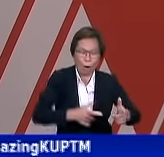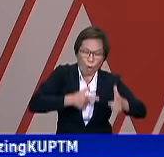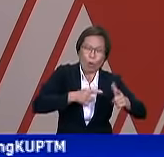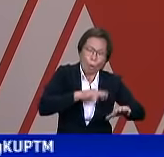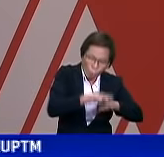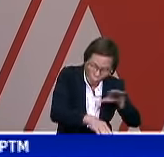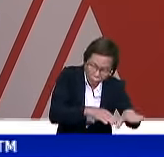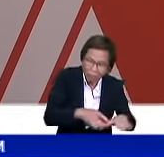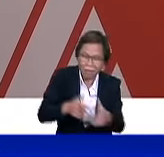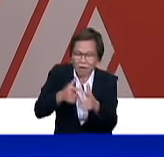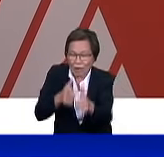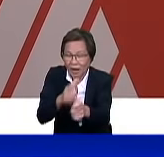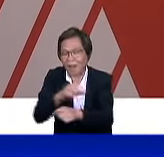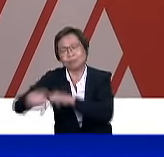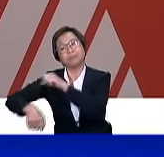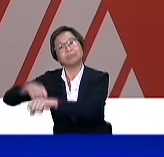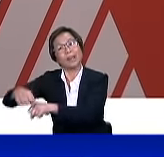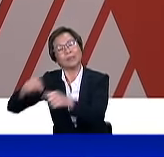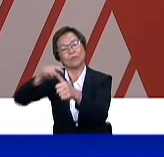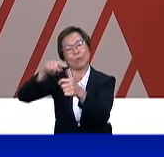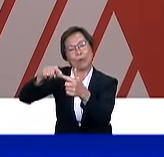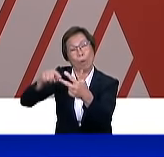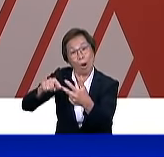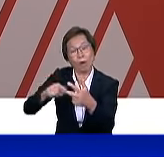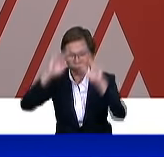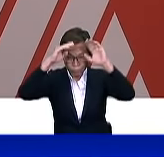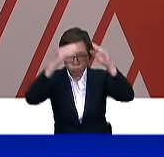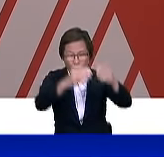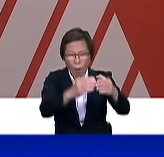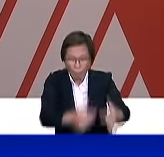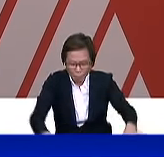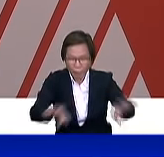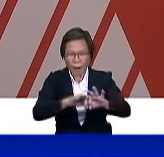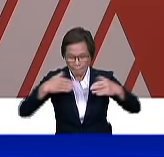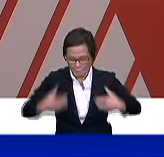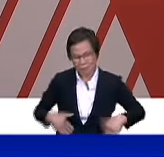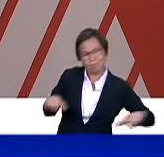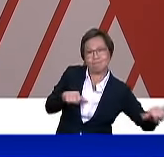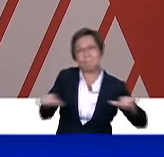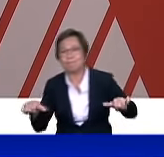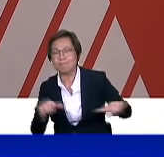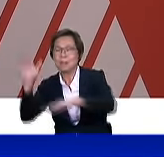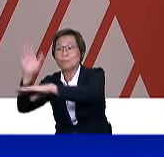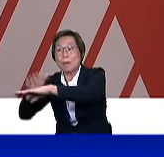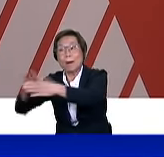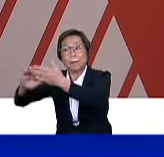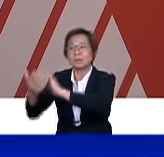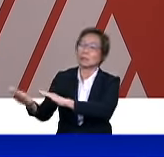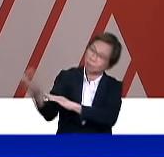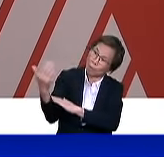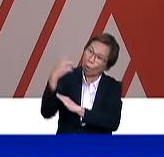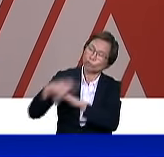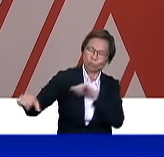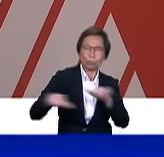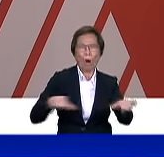Walk, Run and Ride yang menitik beratkan tentang soal pergerakan fizikal yang mengajak masyarakat untuk